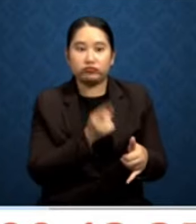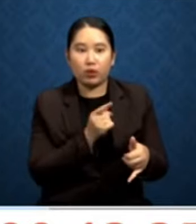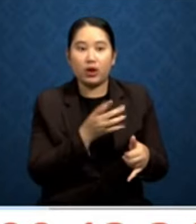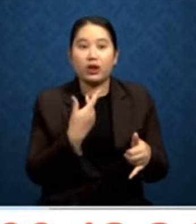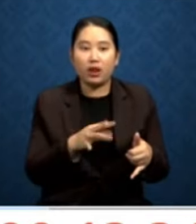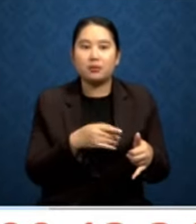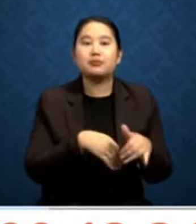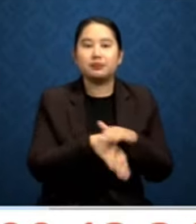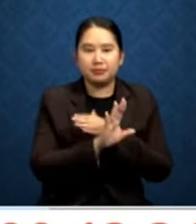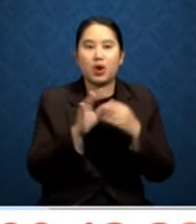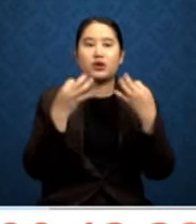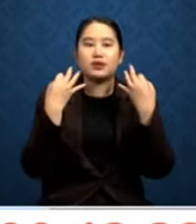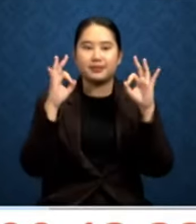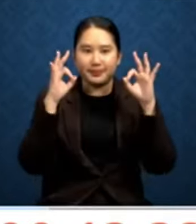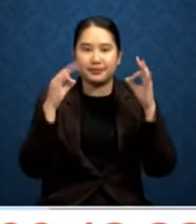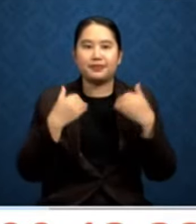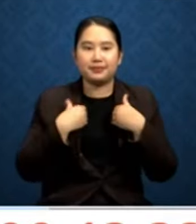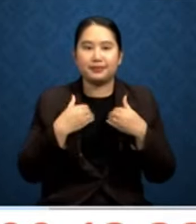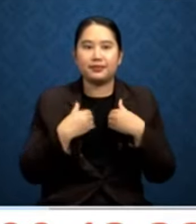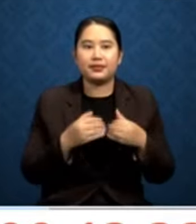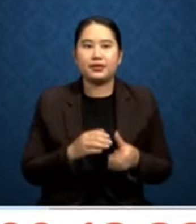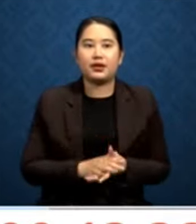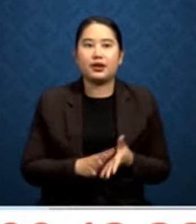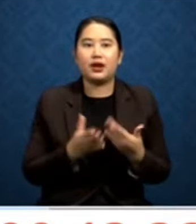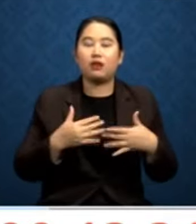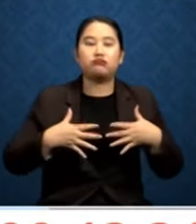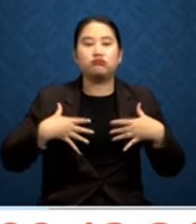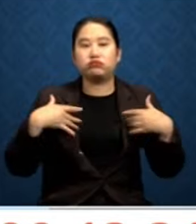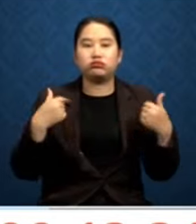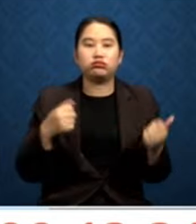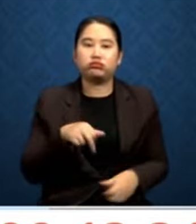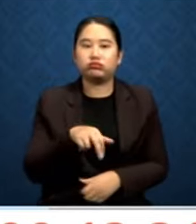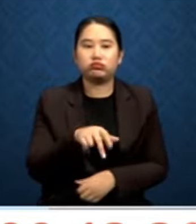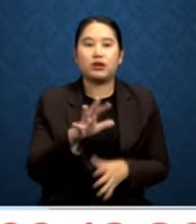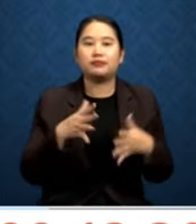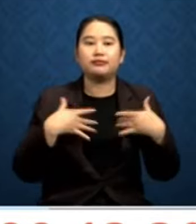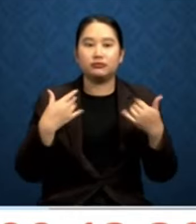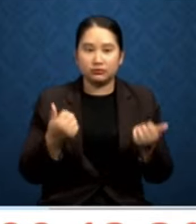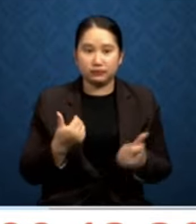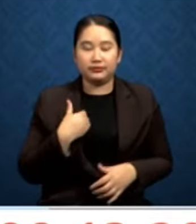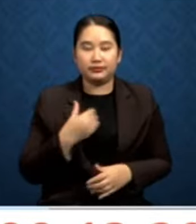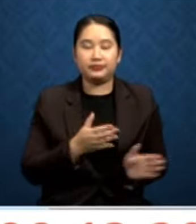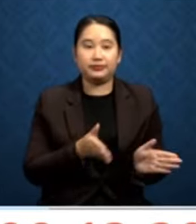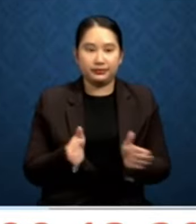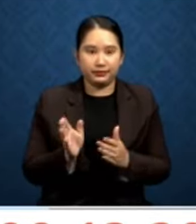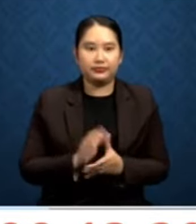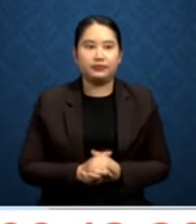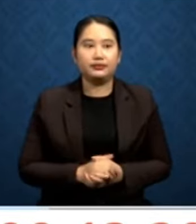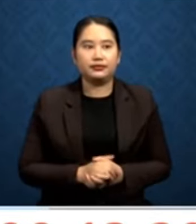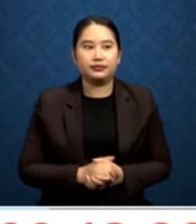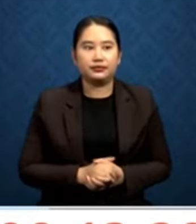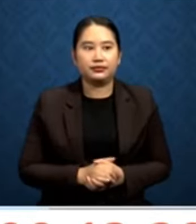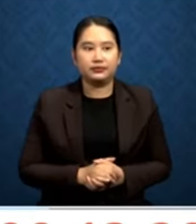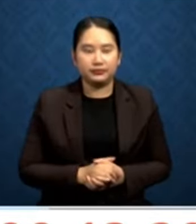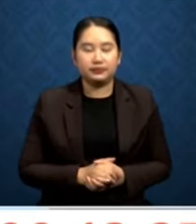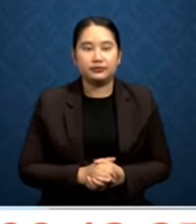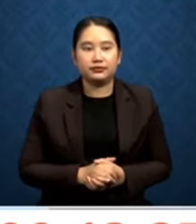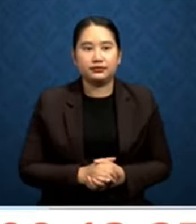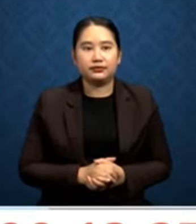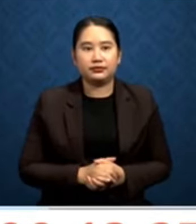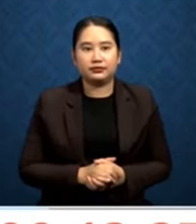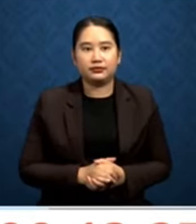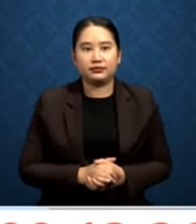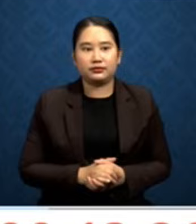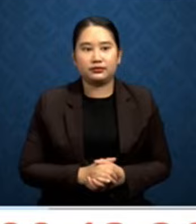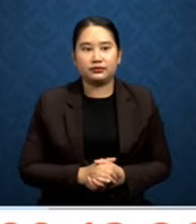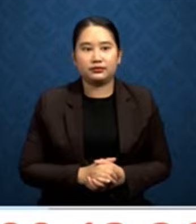อนนี้ก็ป่อยเป็แลดแล้วก็มาเดินสบาย สบายอกแล้นะครั ขอสไลททั